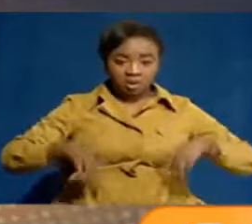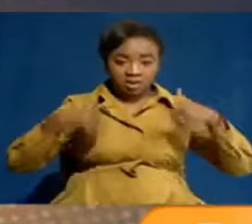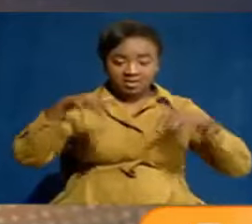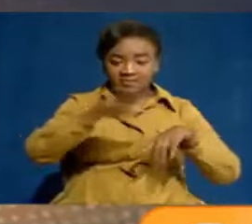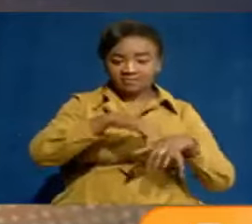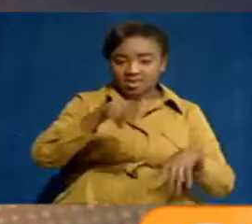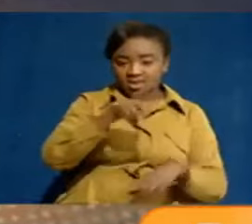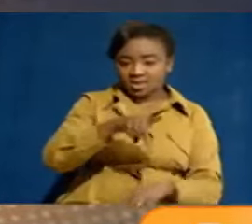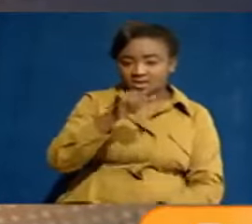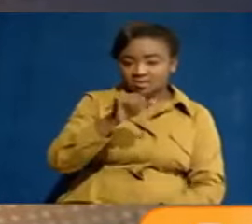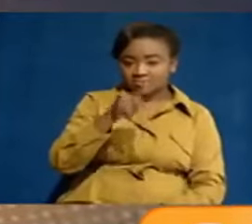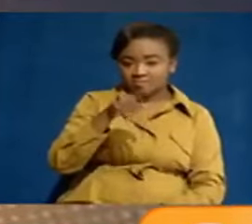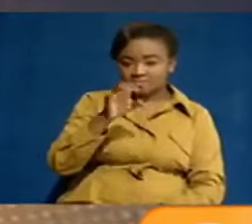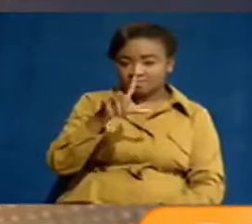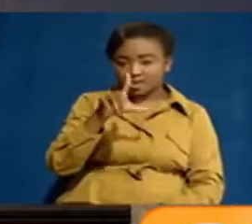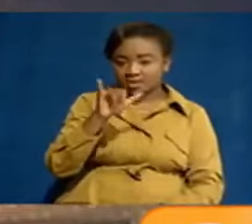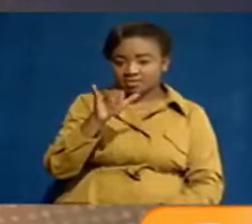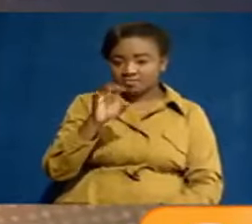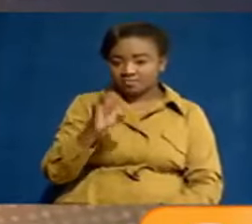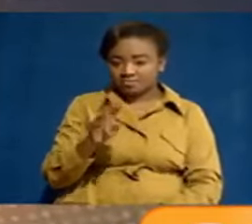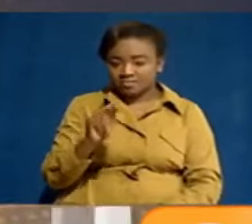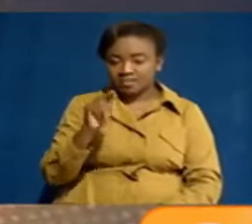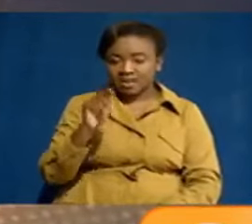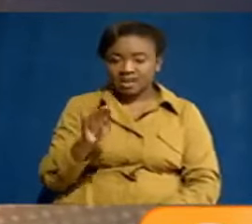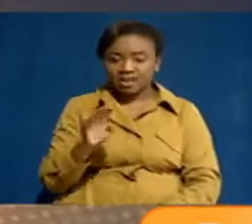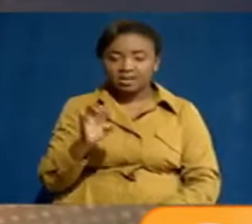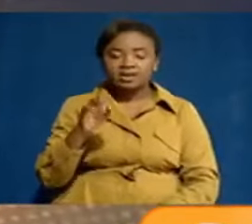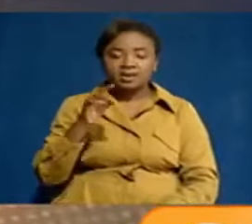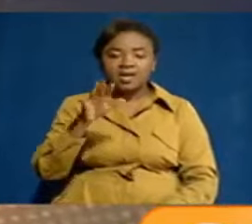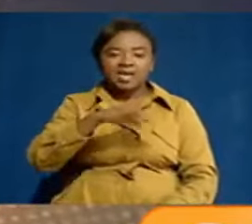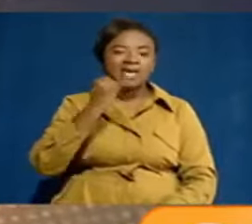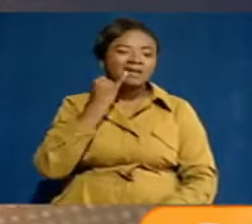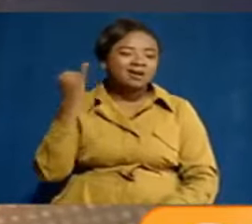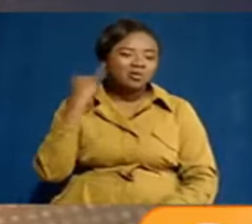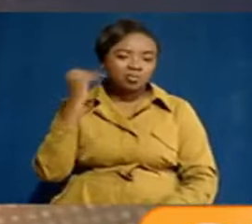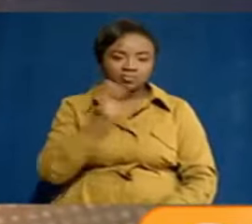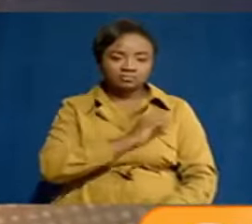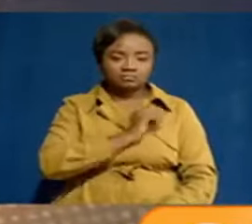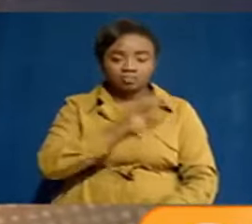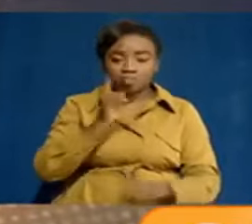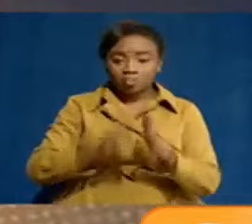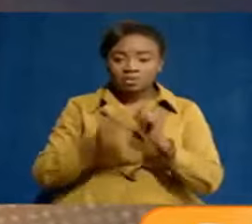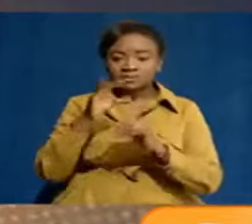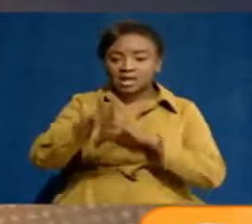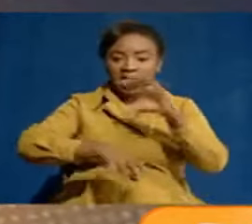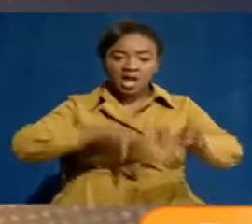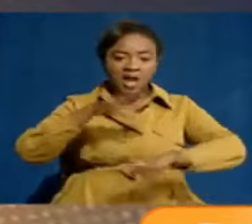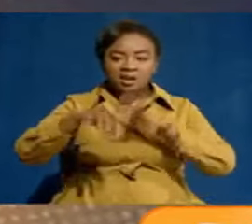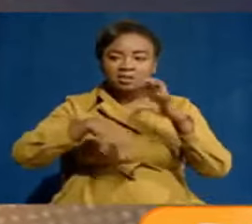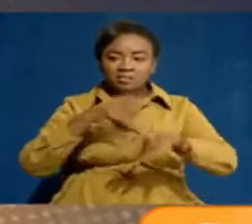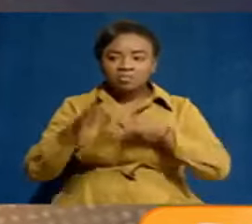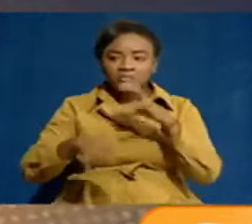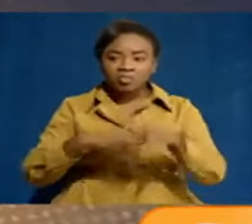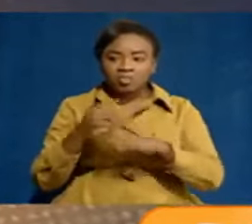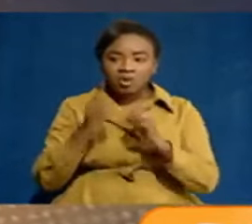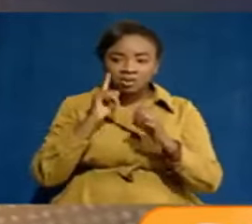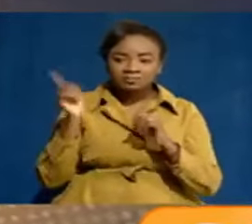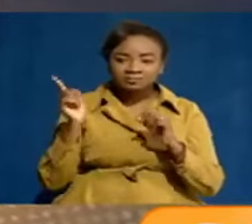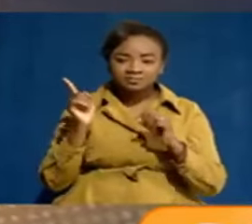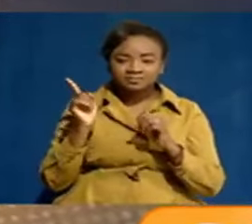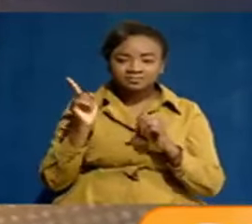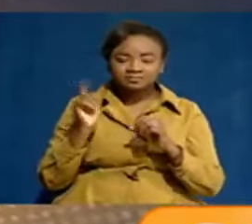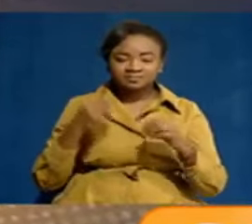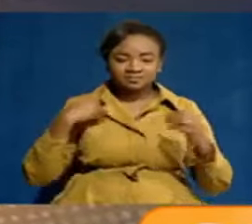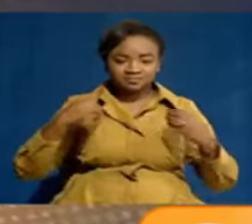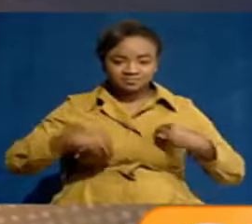Pipeline kaunti ya Nakuru wanaishi kwa hofu baada ya chui wanaotoka katika mbuga ya wanyamapori ya Nakuru kuwavamia mara kwa mara. Chui